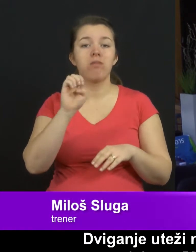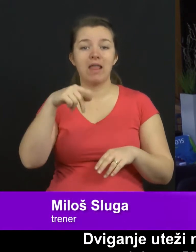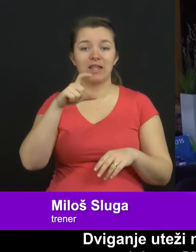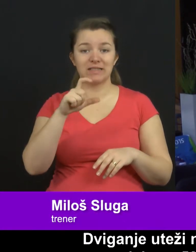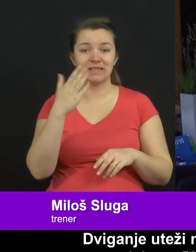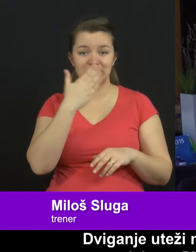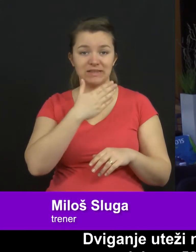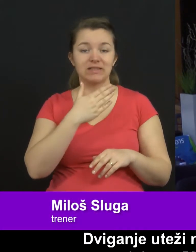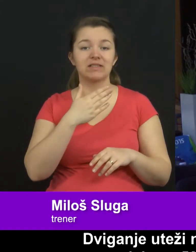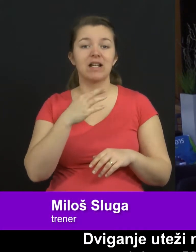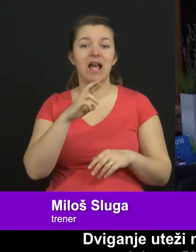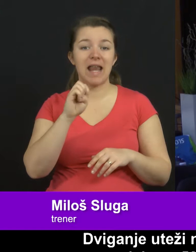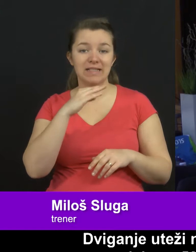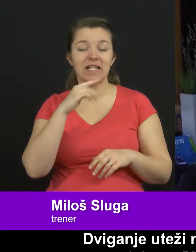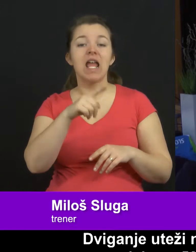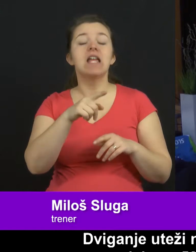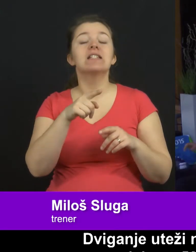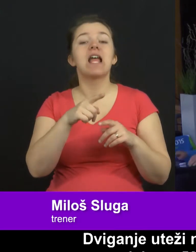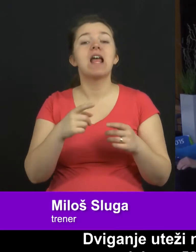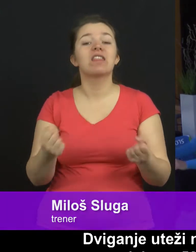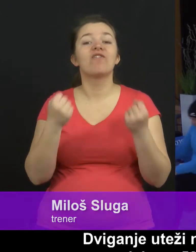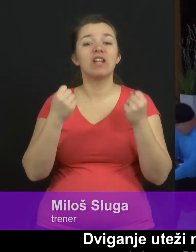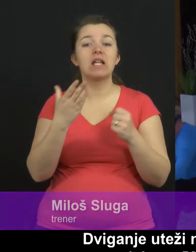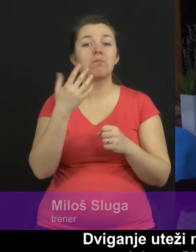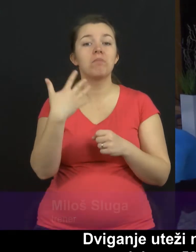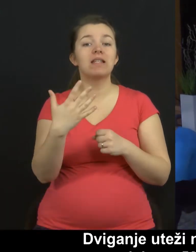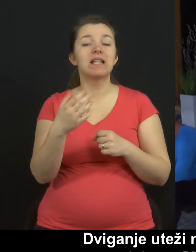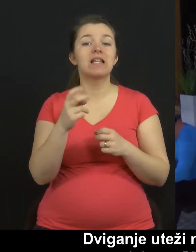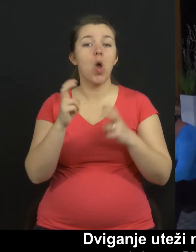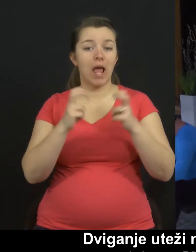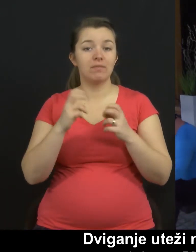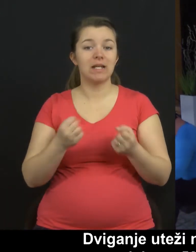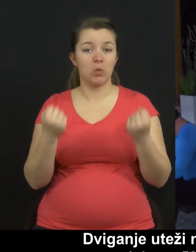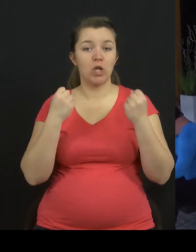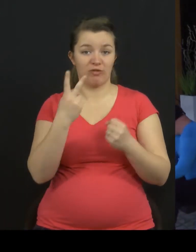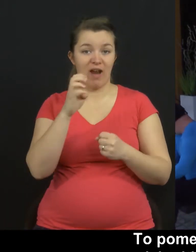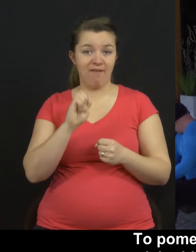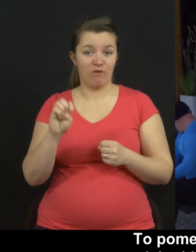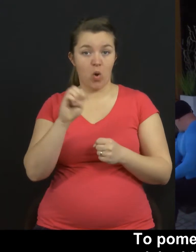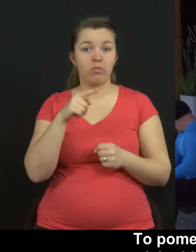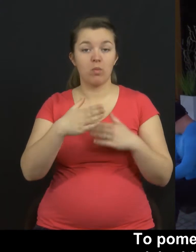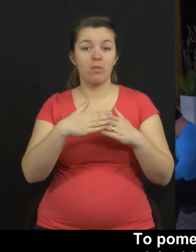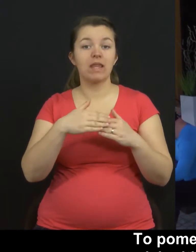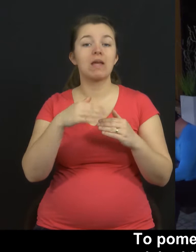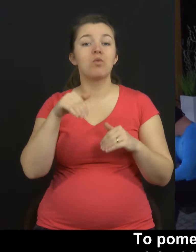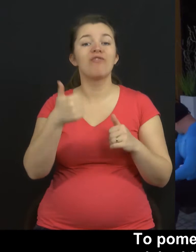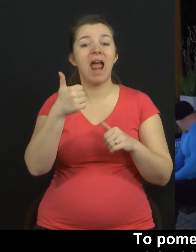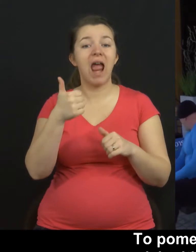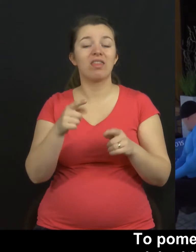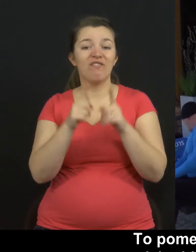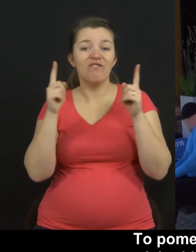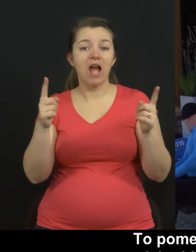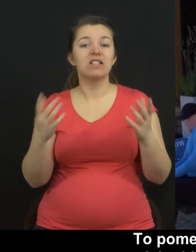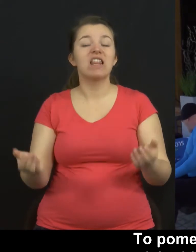bench press se v Evropi dviga na 50 kilogramskimi otežmi. To pomeni, da moraš v